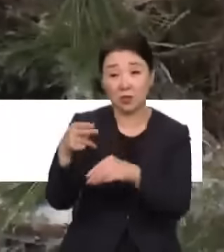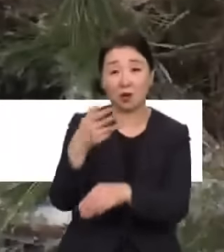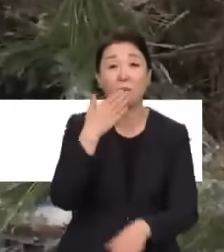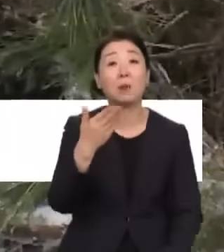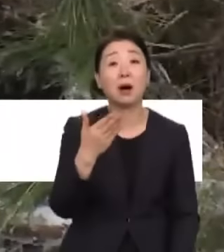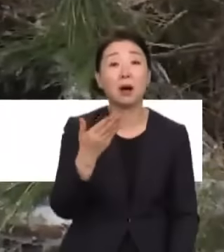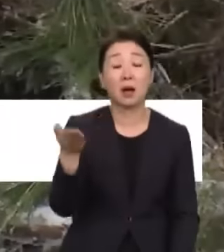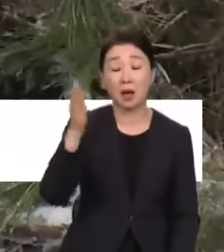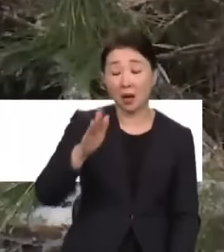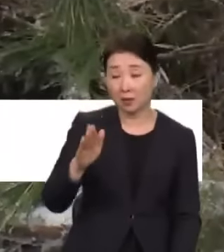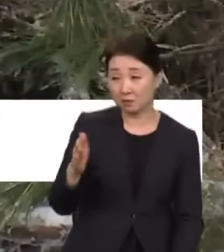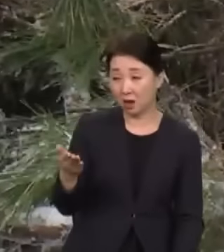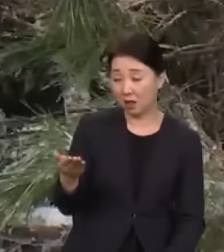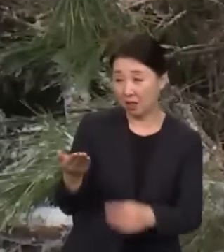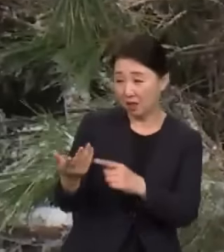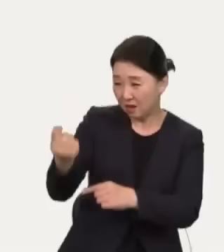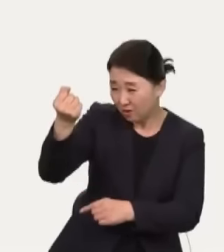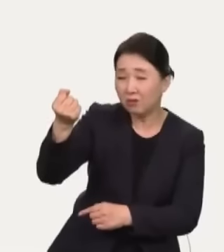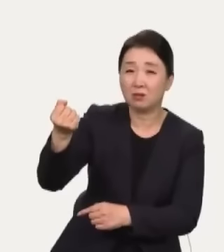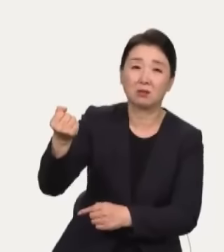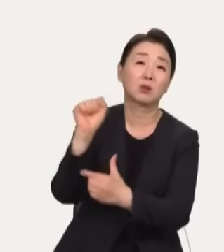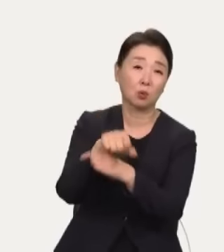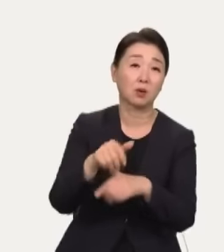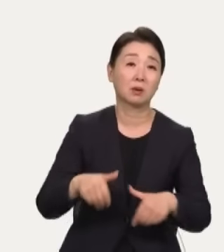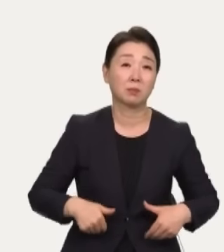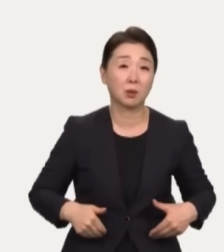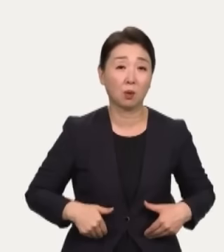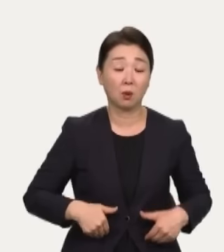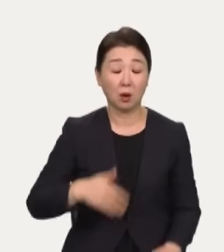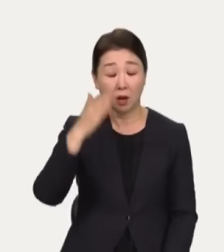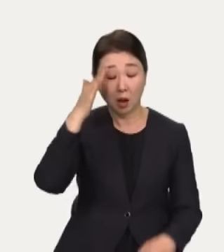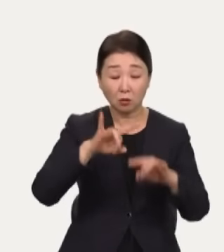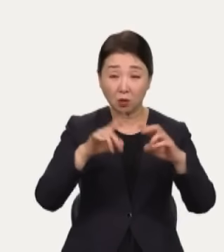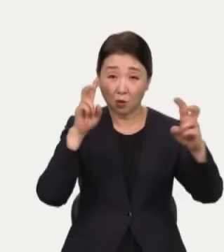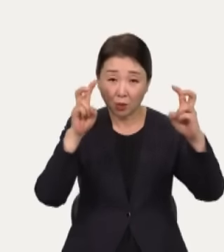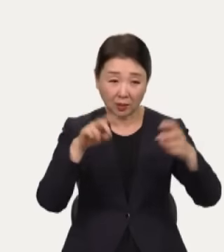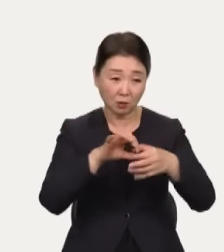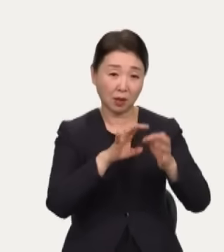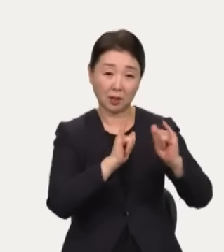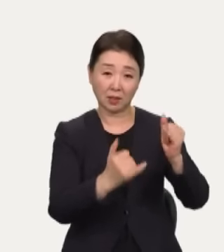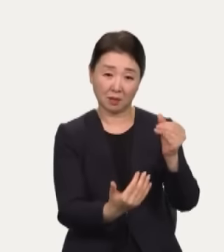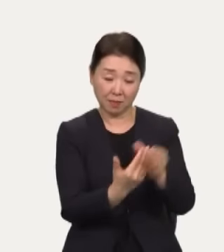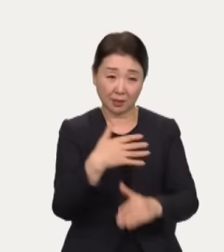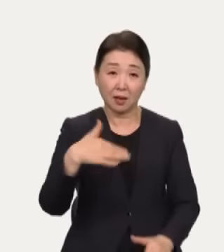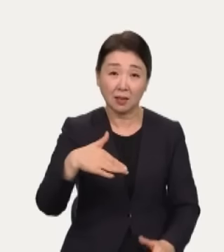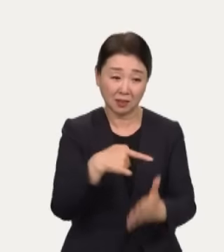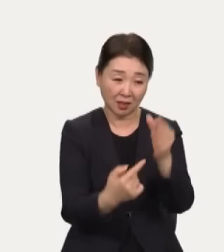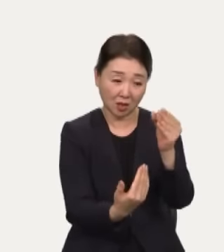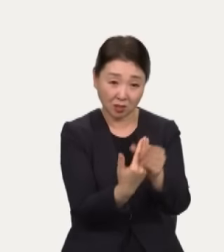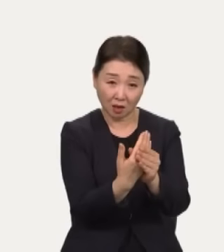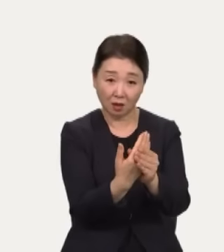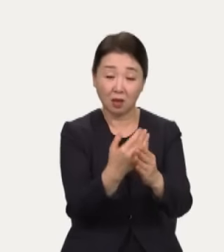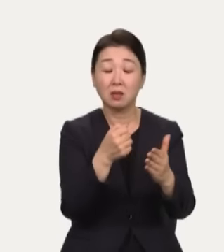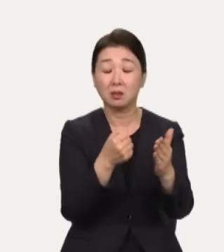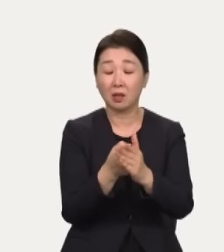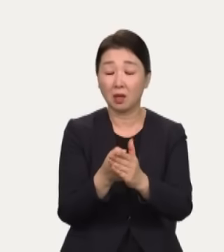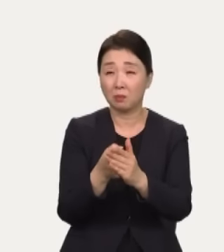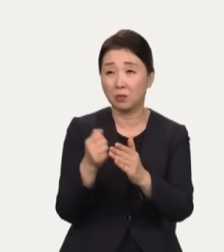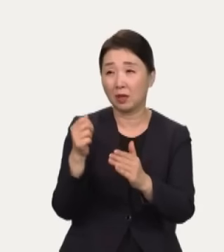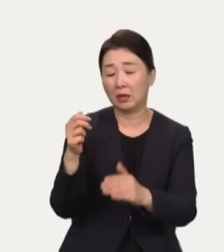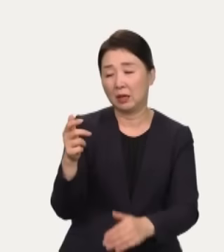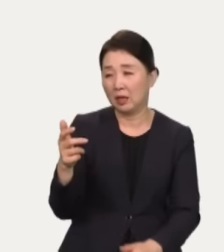있지만 소유주의 동의를 얻어야 합니다. 한국전력 관계자는 아직 발생하지 않은 자연재해를 이유로 소유주의 동의를